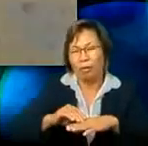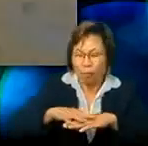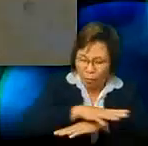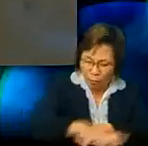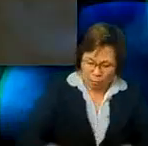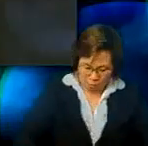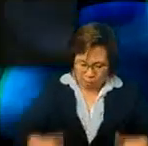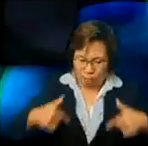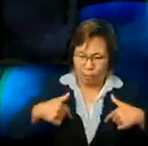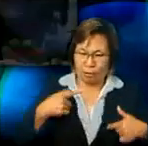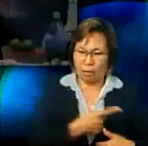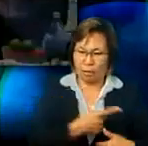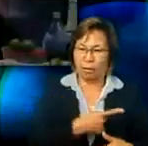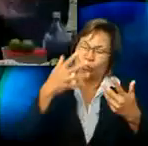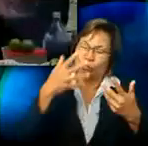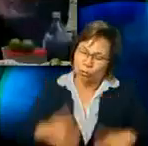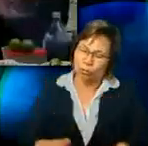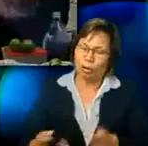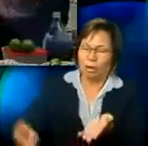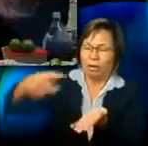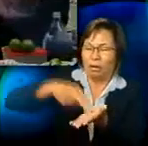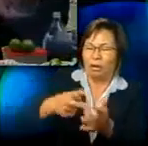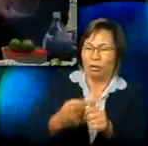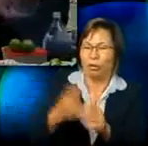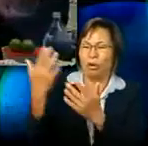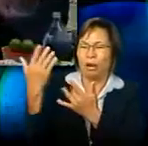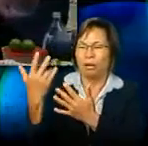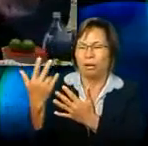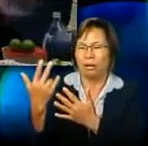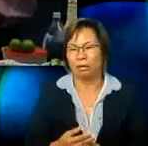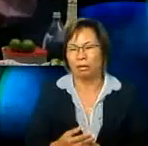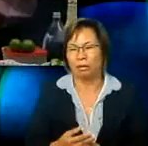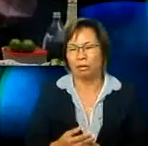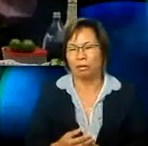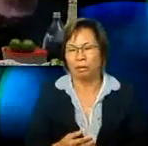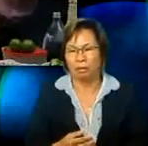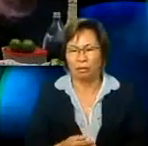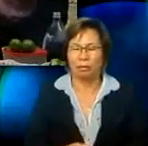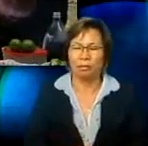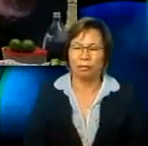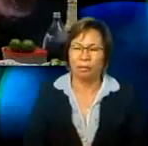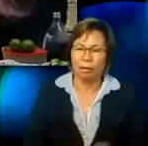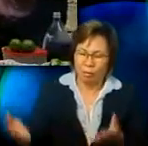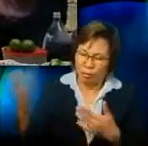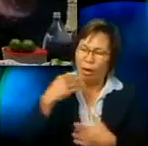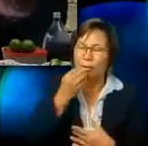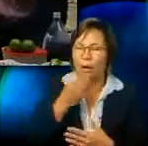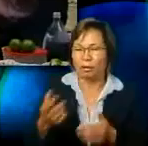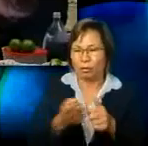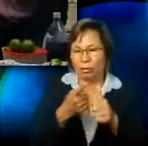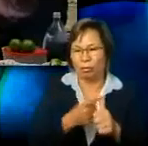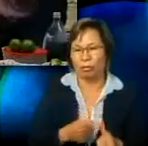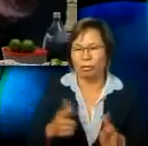mempengaruhi kehidupan kita semua. Datuk, naik dulu. Nanti kecil pula kan anak-anak ibu ni. Ha, mari kita makan